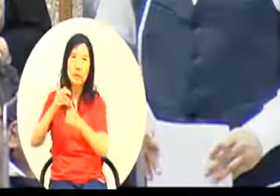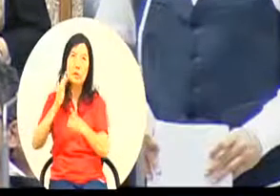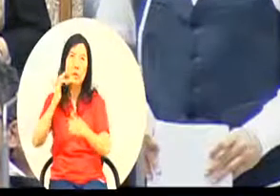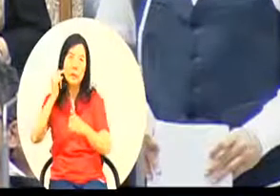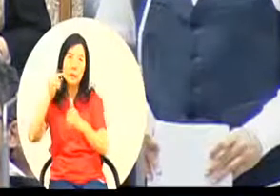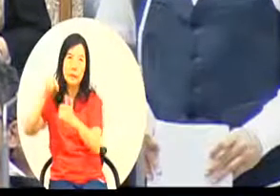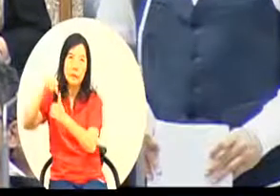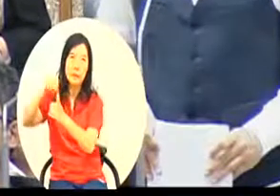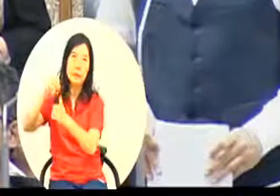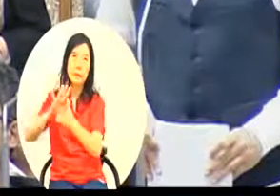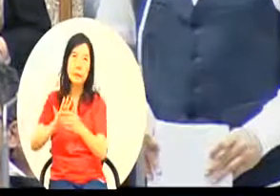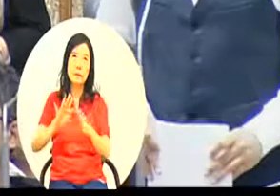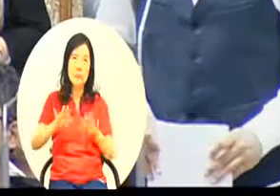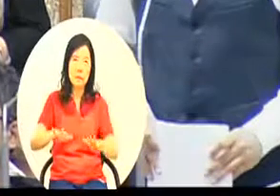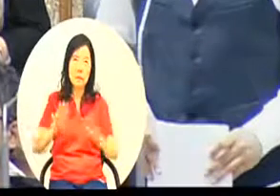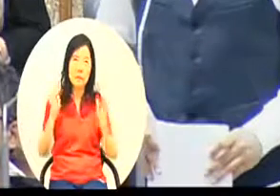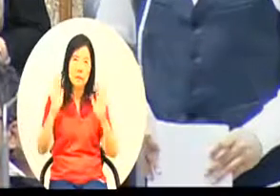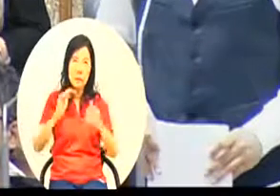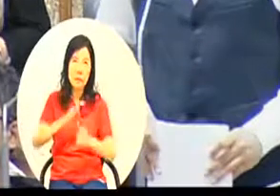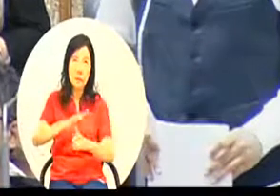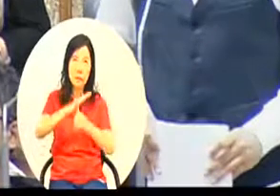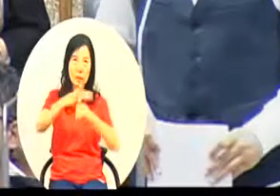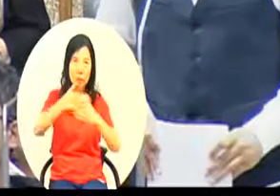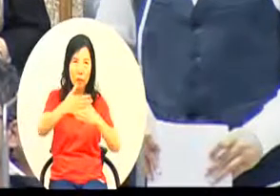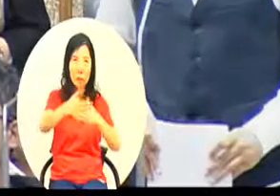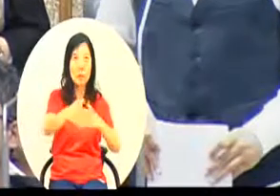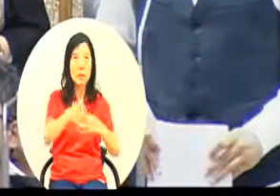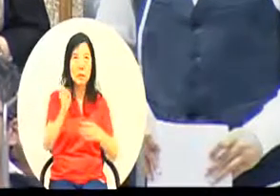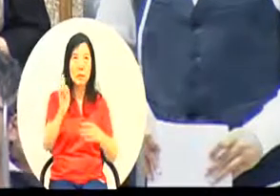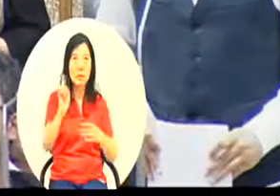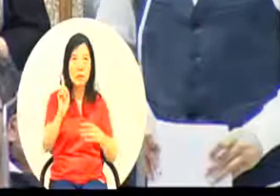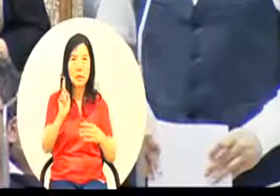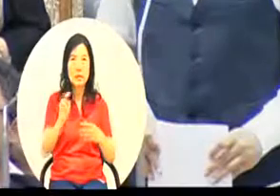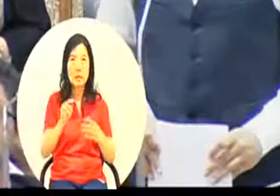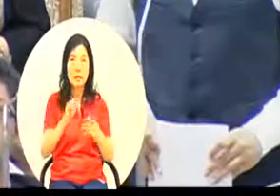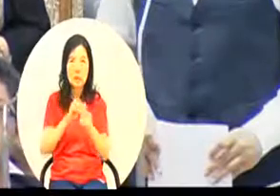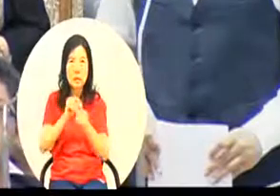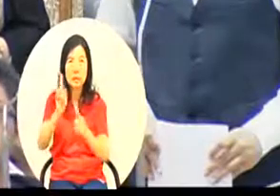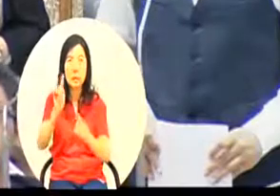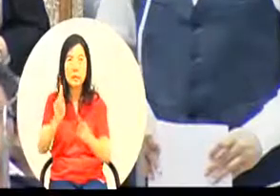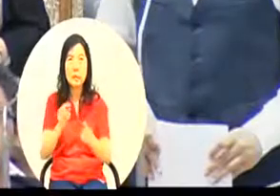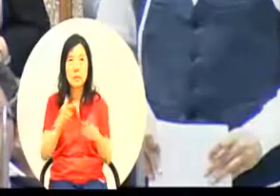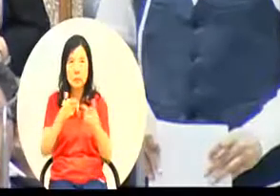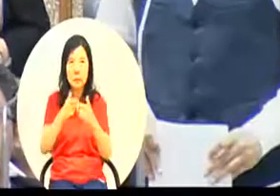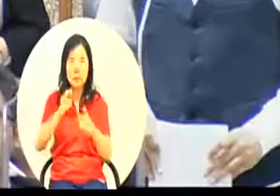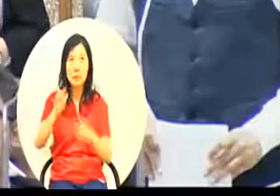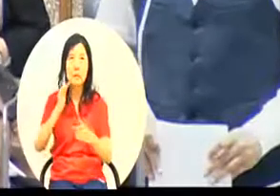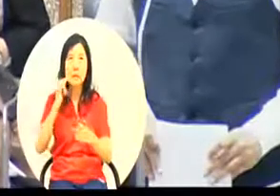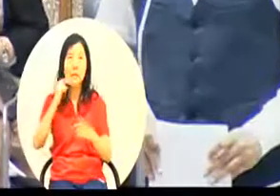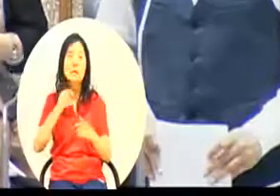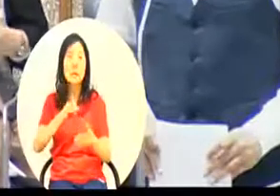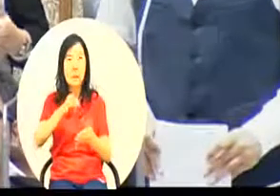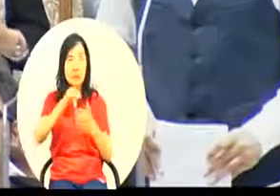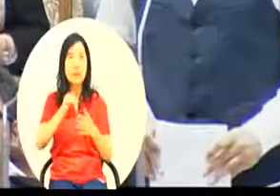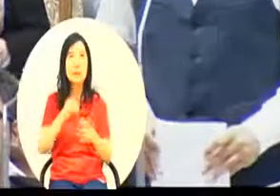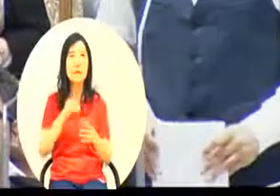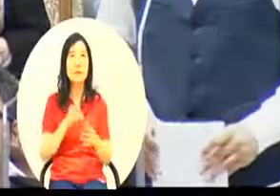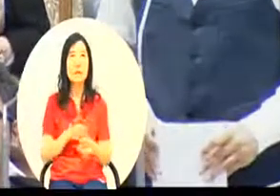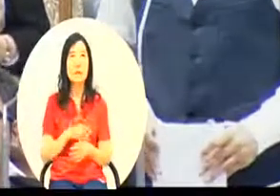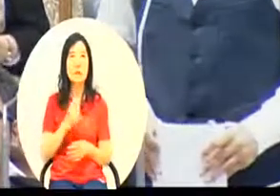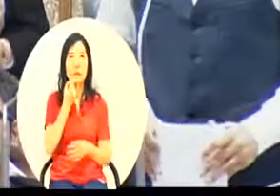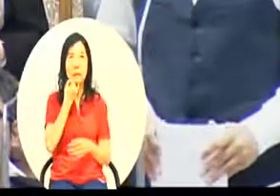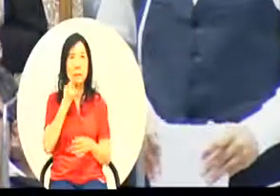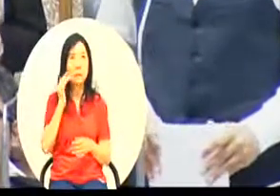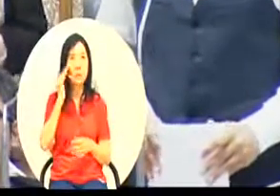育，那毕竟小孩子成长的这个阶段什么时候适合学到什么，那家长也可以表示意见，那他们觉得有些意